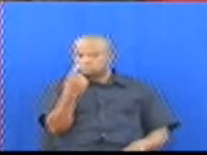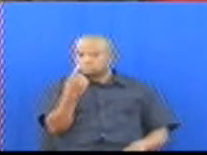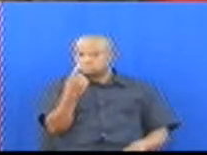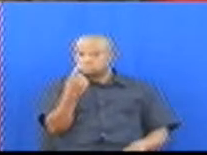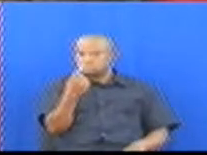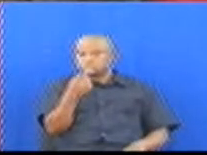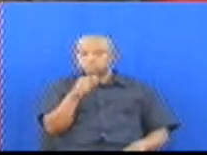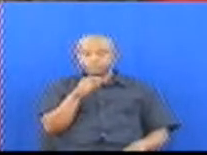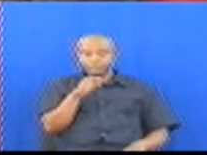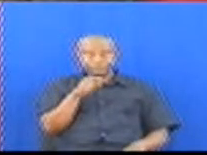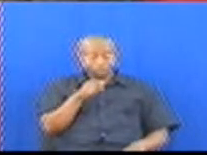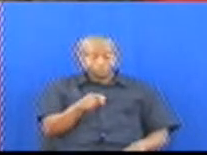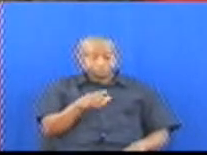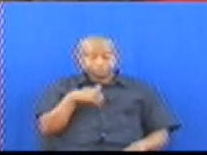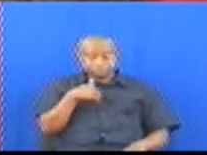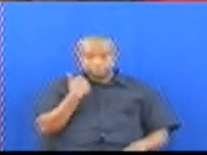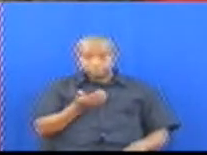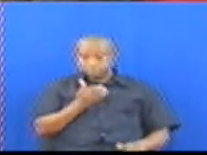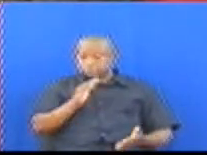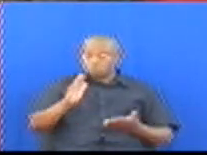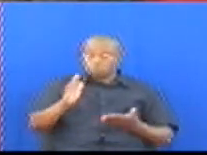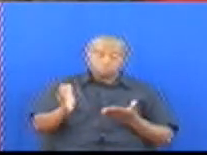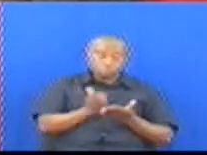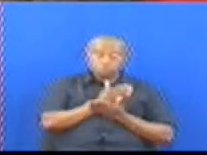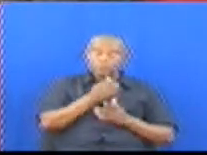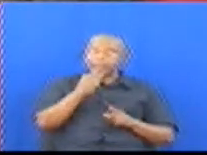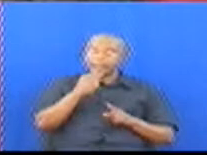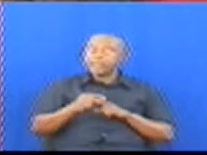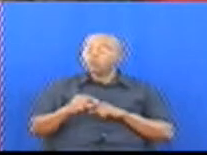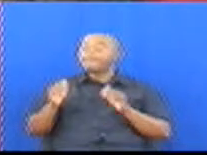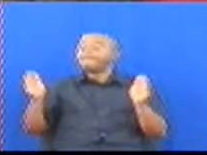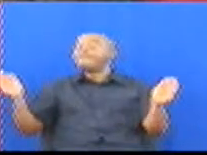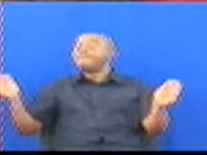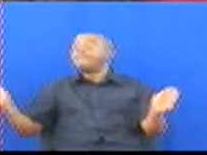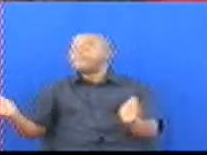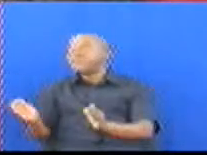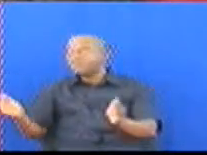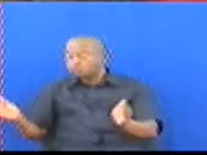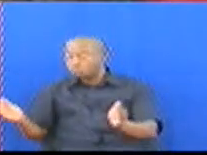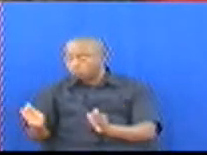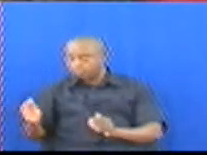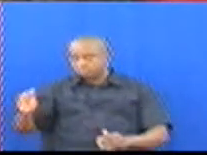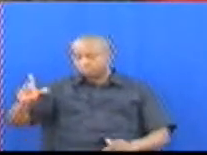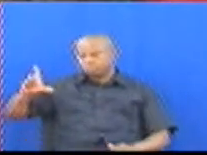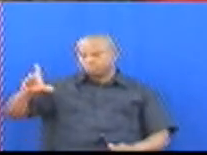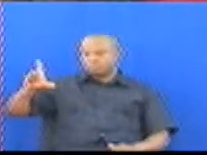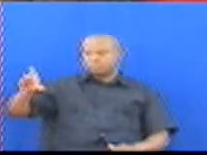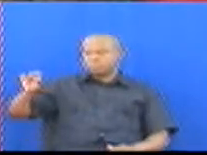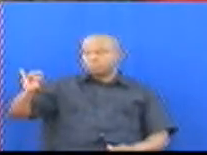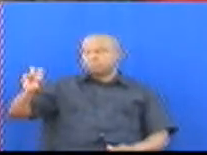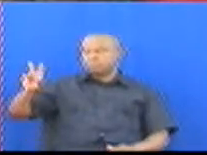unakubali kuondoa neno livestock ili kuruhusu